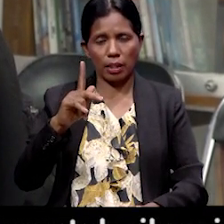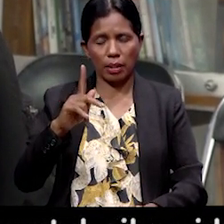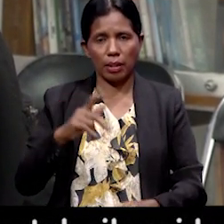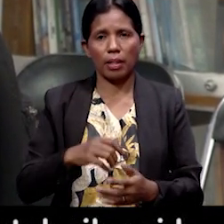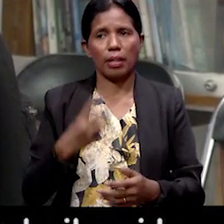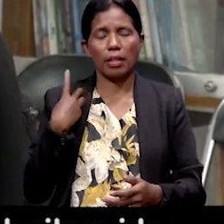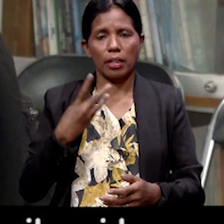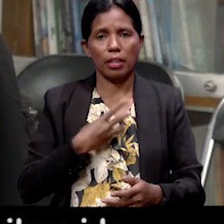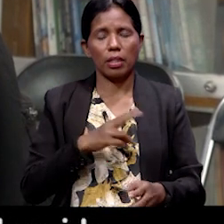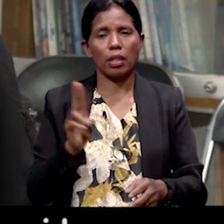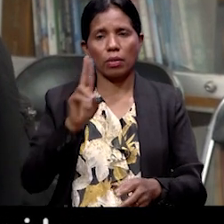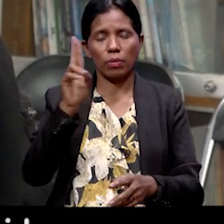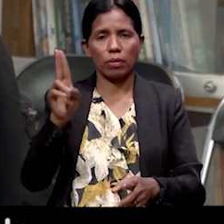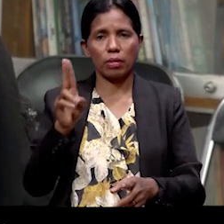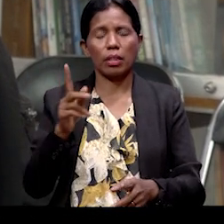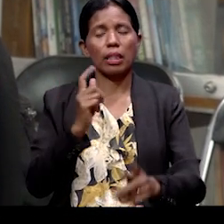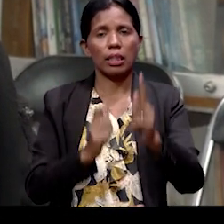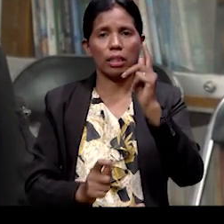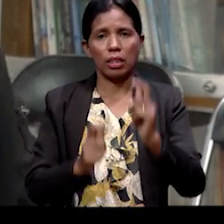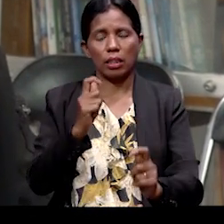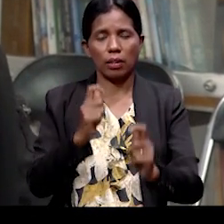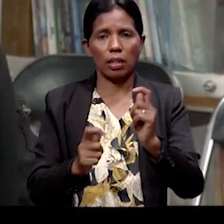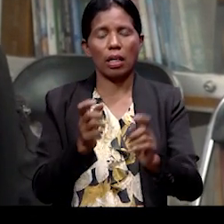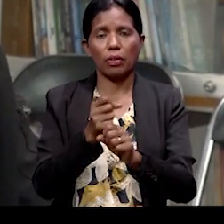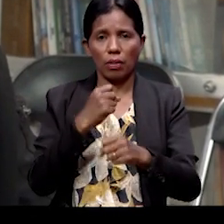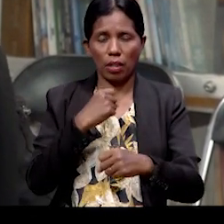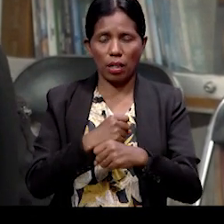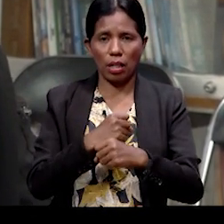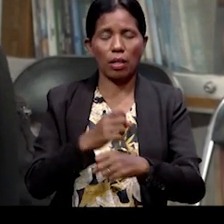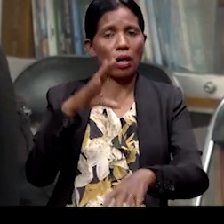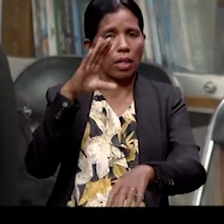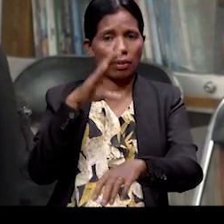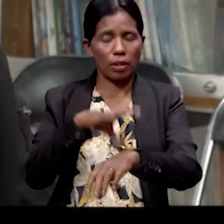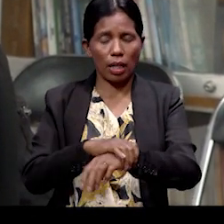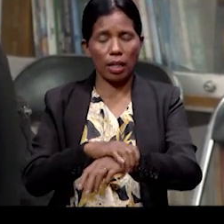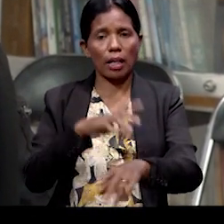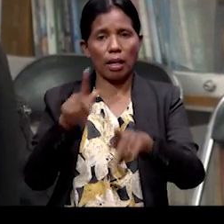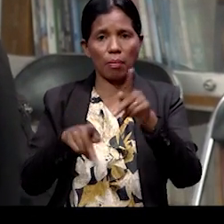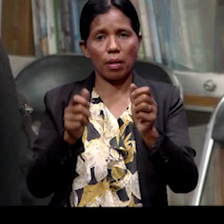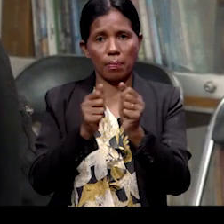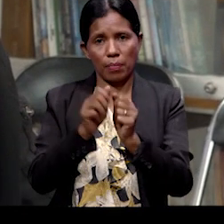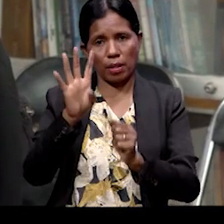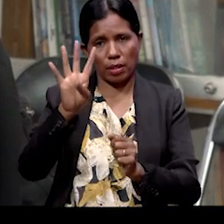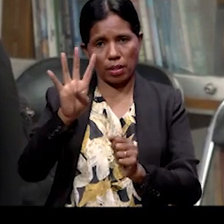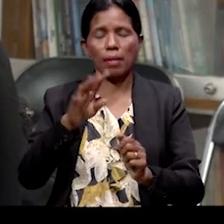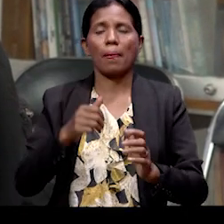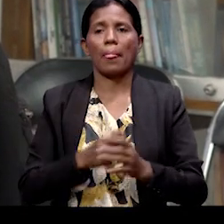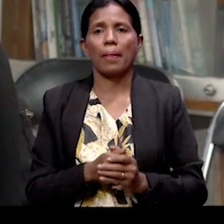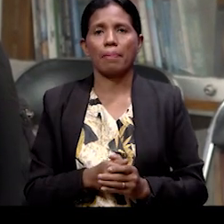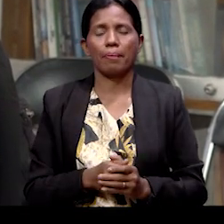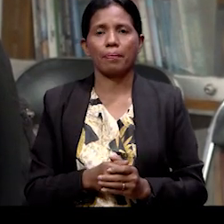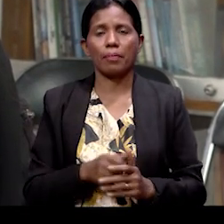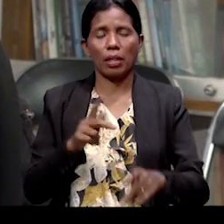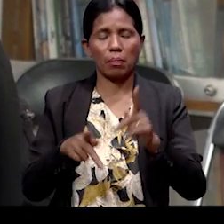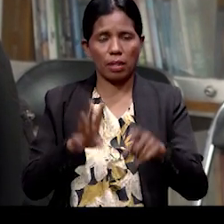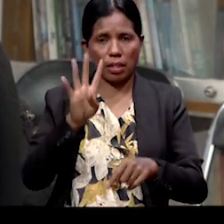ita ejecuta mandado tribunal ini kan para tu halo detensau bayi suspeto neng hat. I suspeto neng